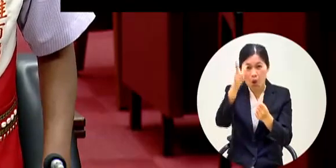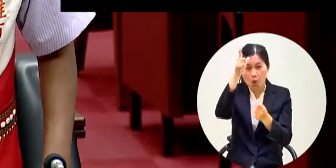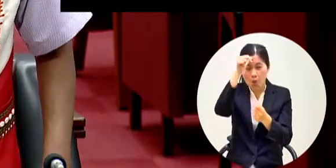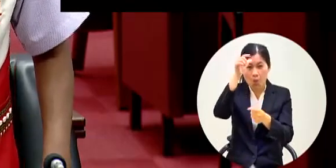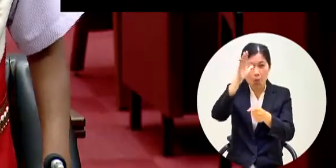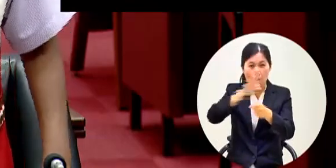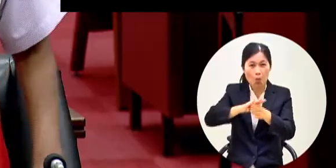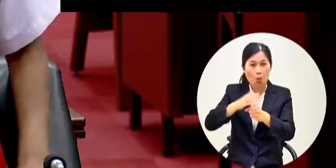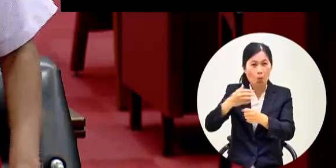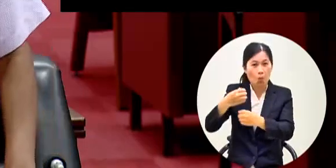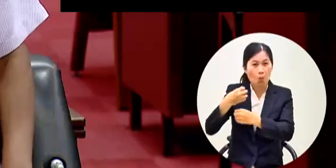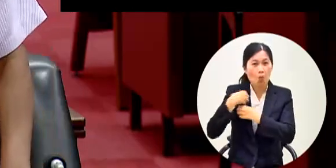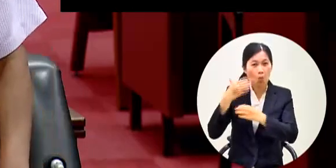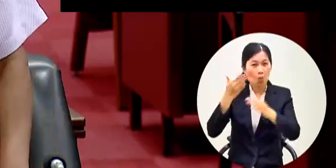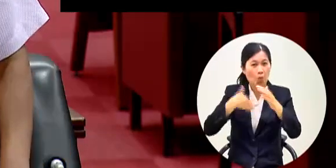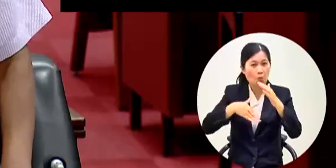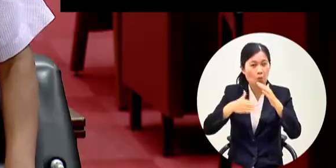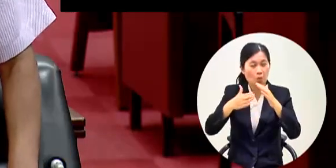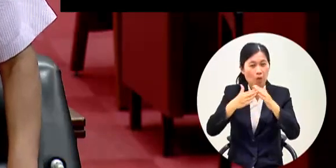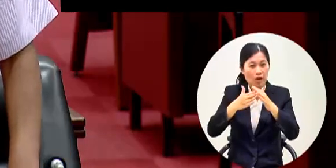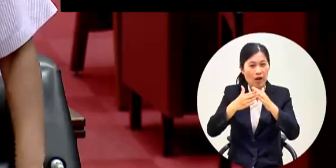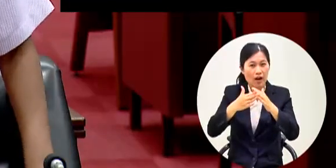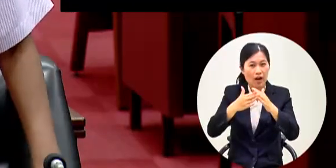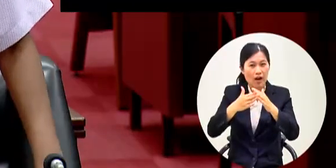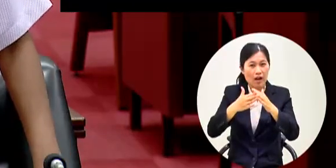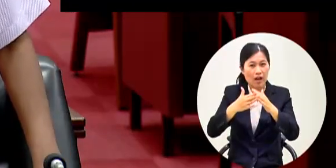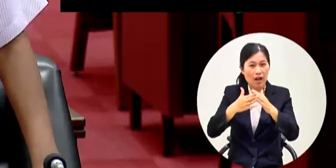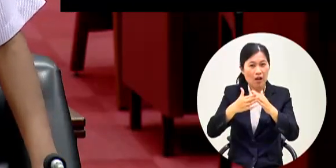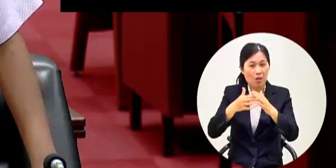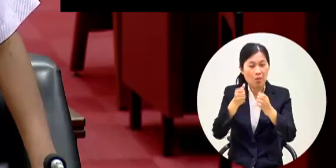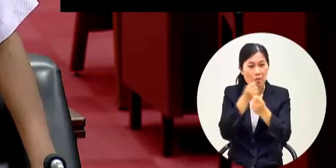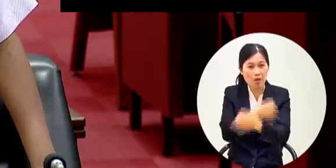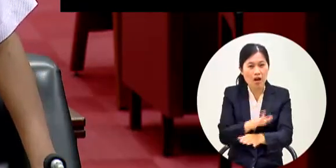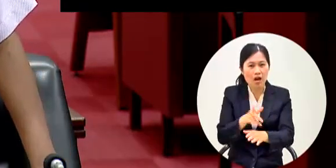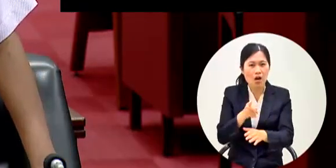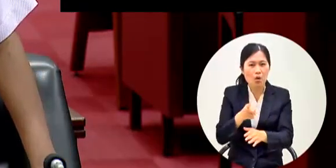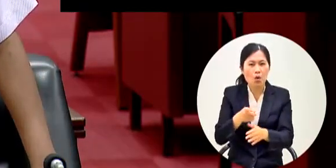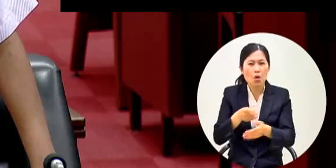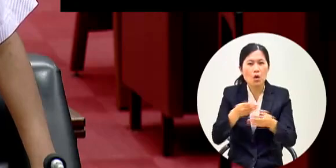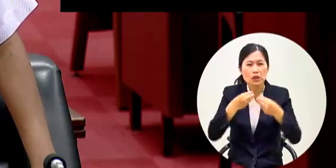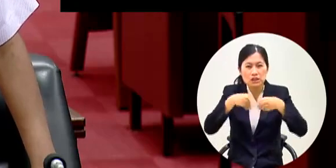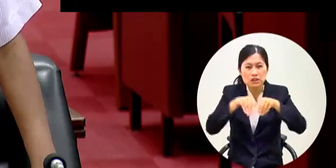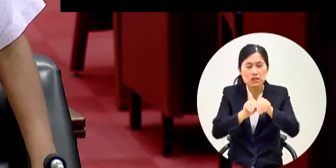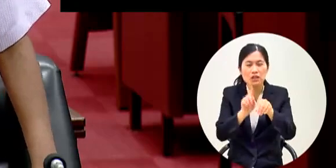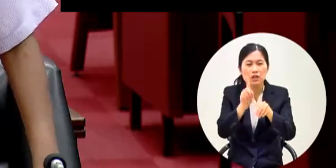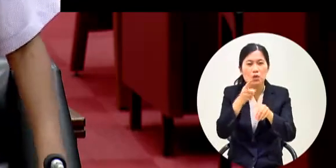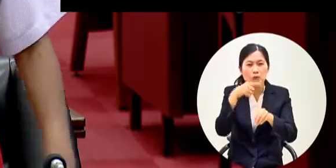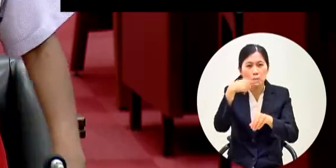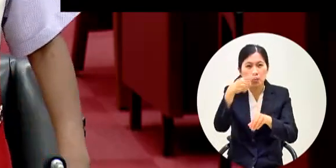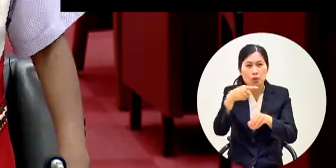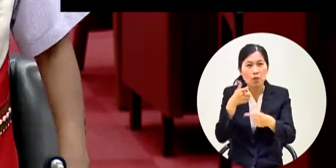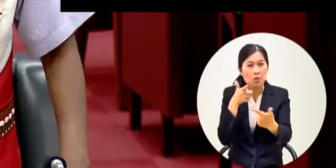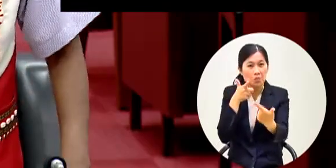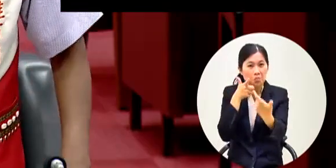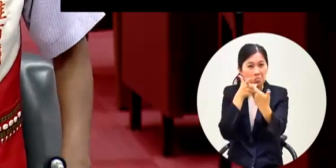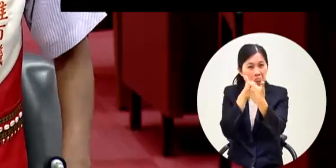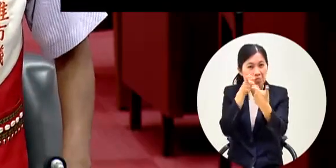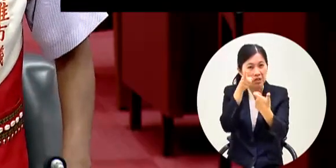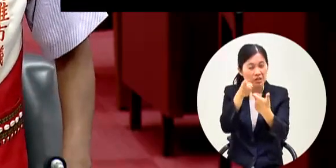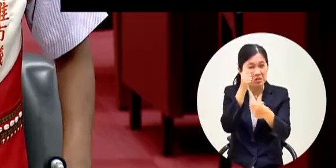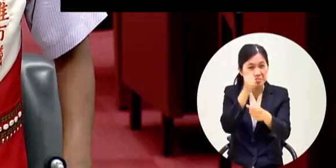我想都是黄埔军校出身的，送一个市长一个陆战队的名